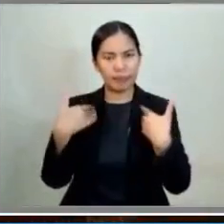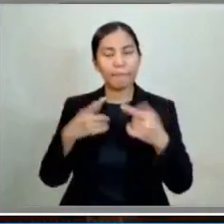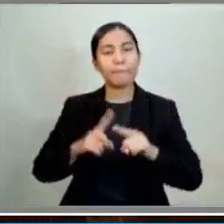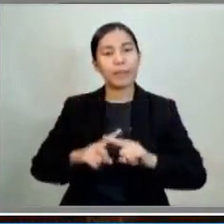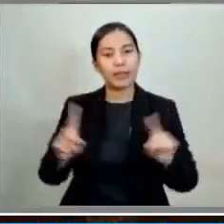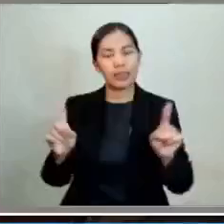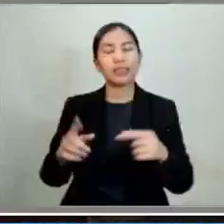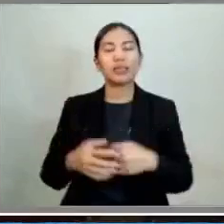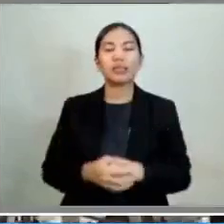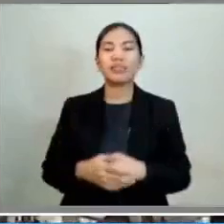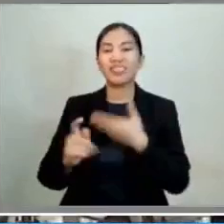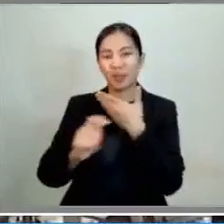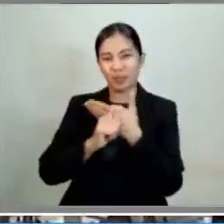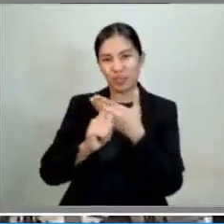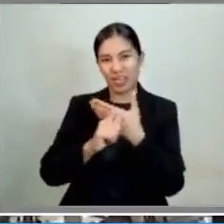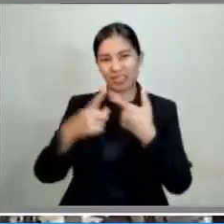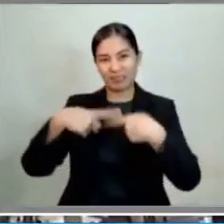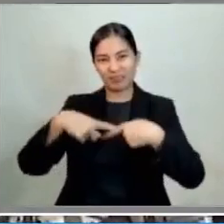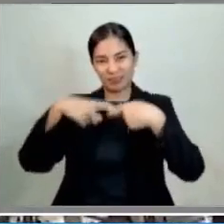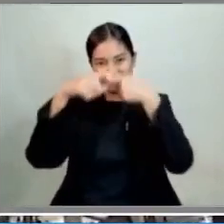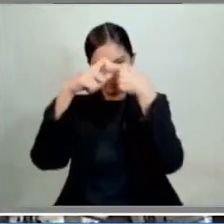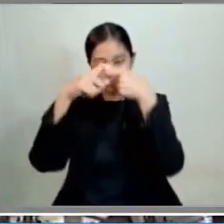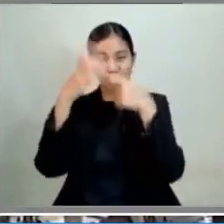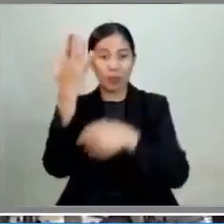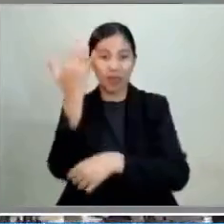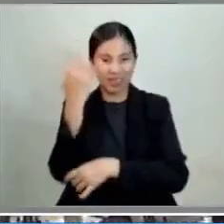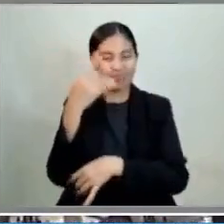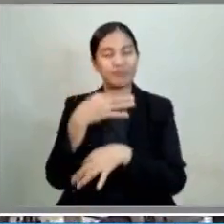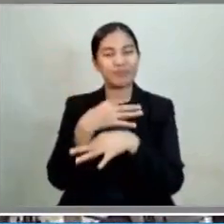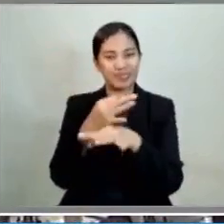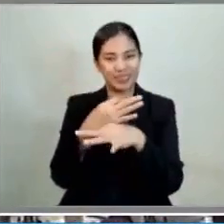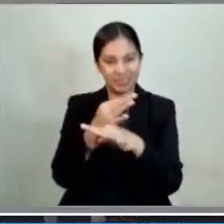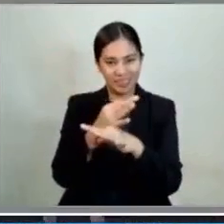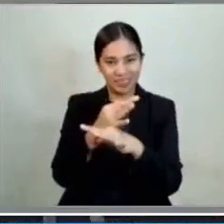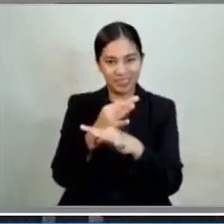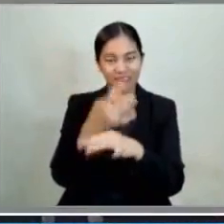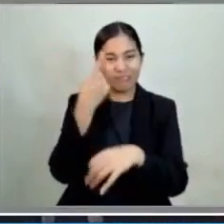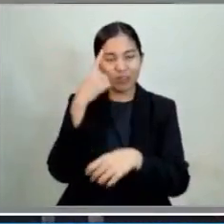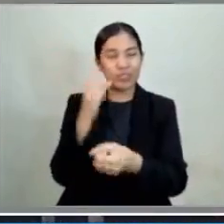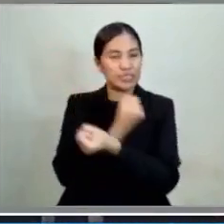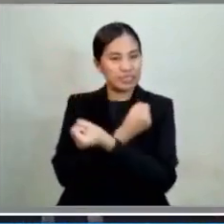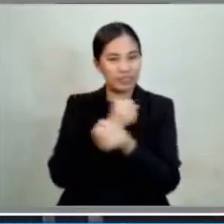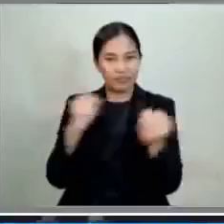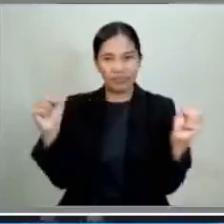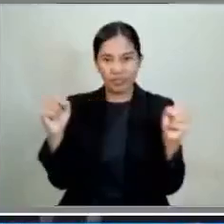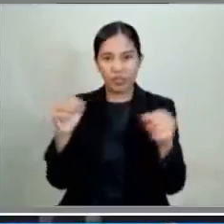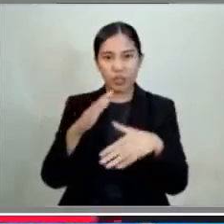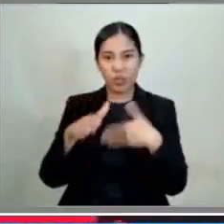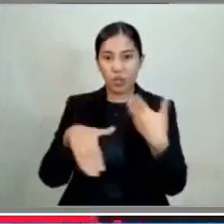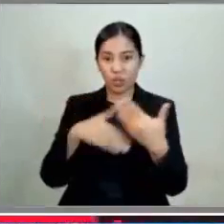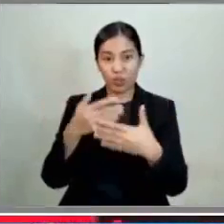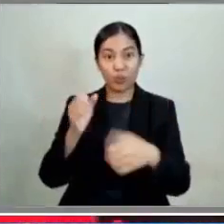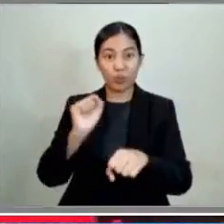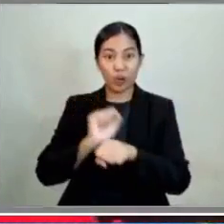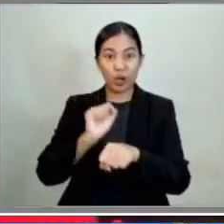pinutulan muna ng supply habang nagkukumpuni. Para raw yan sa kaligtasan ng mga trabahador sa site. Lahat ng mga